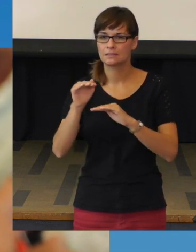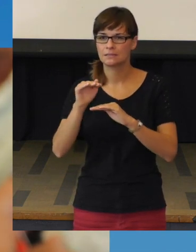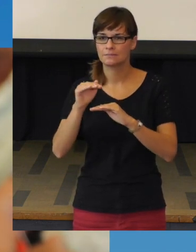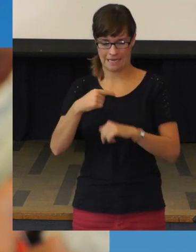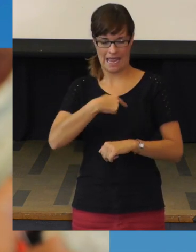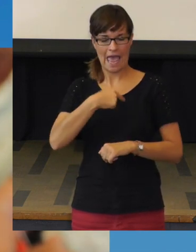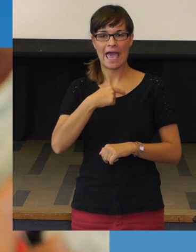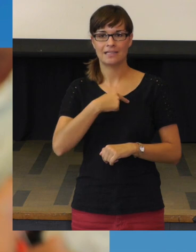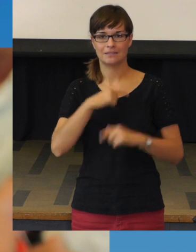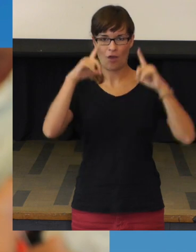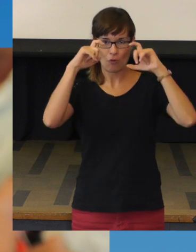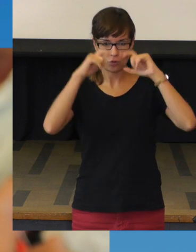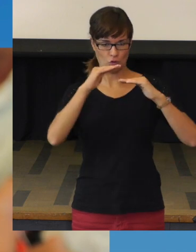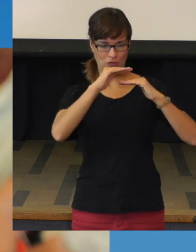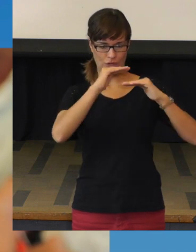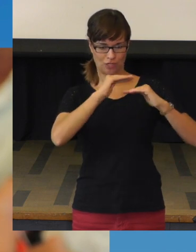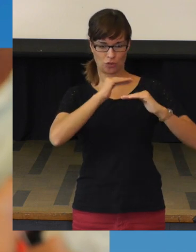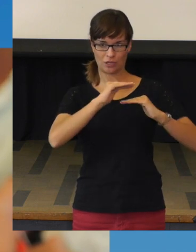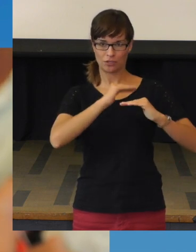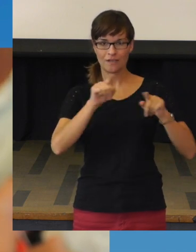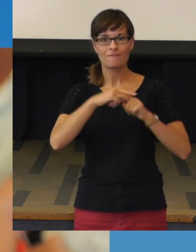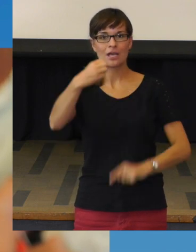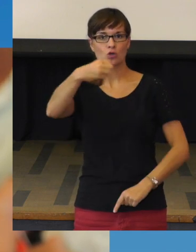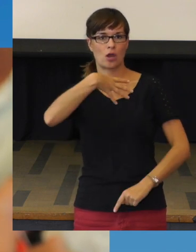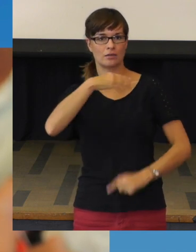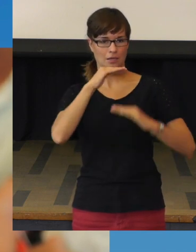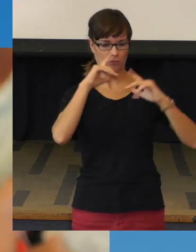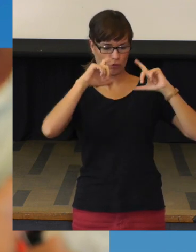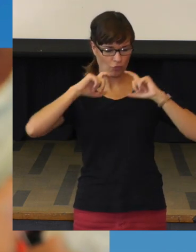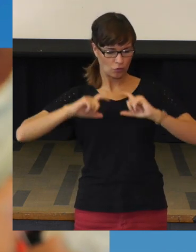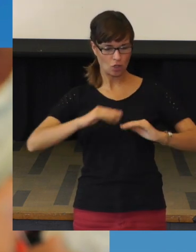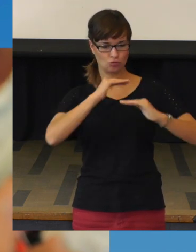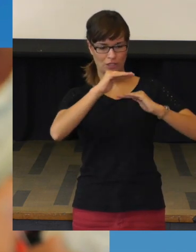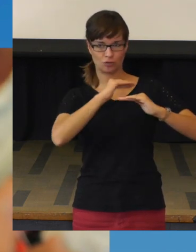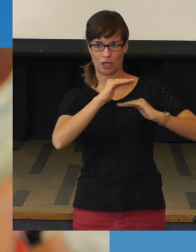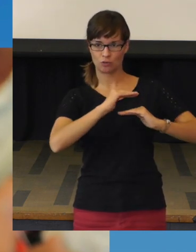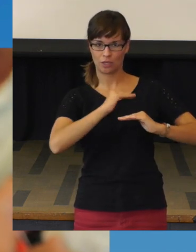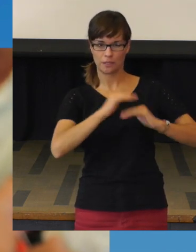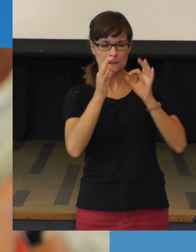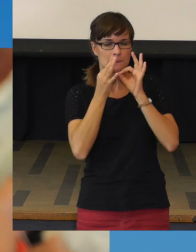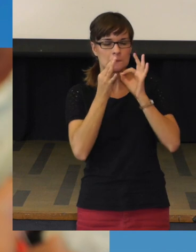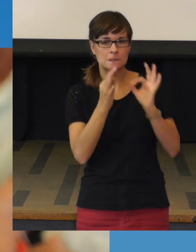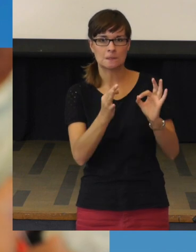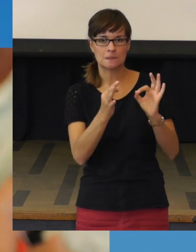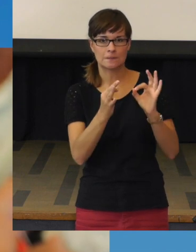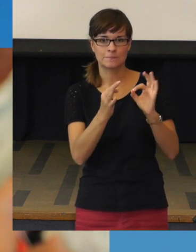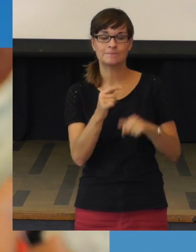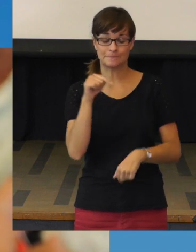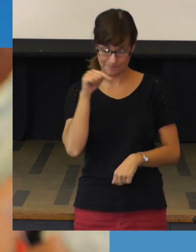Schichtaufnahme vom Herzen machen als Röntgenaufnahme. Und diese Aufnahme ist